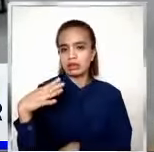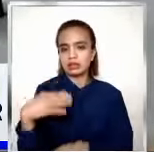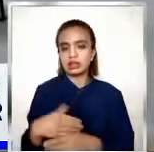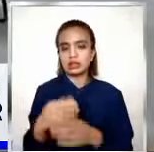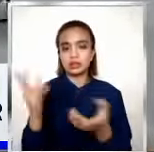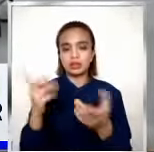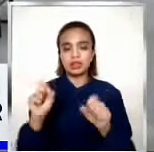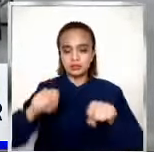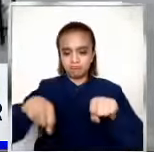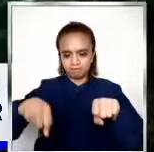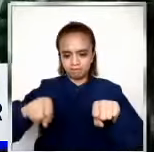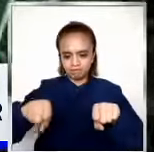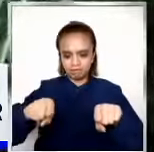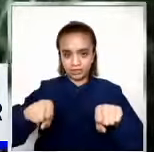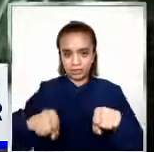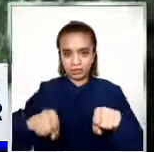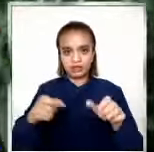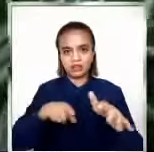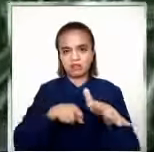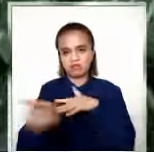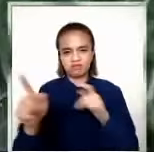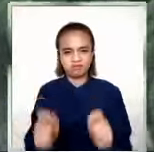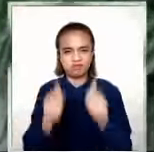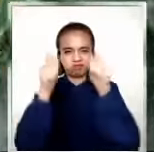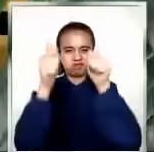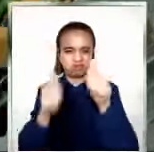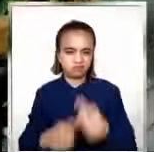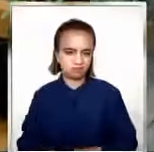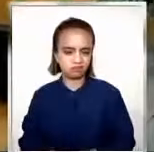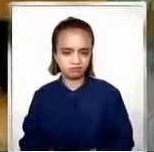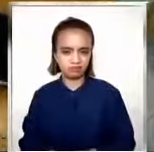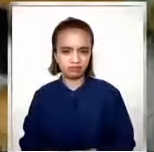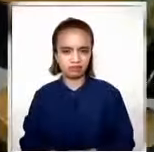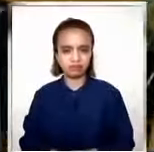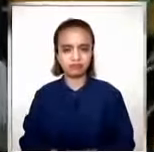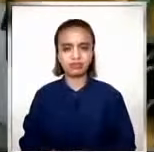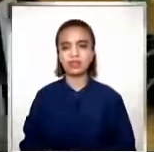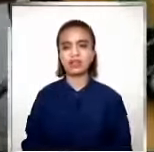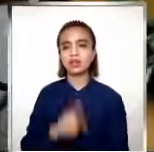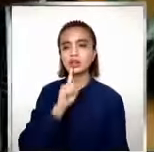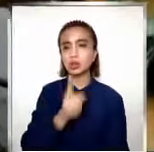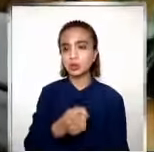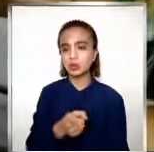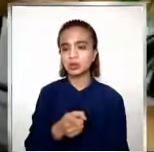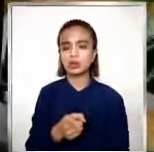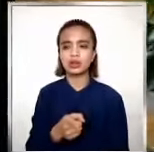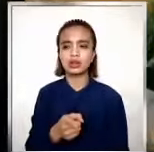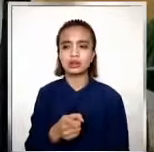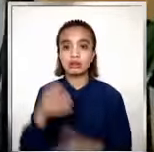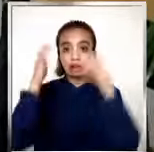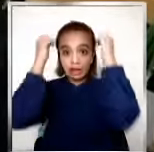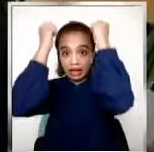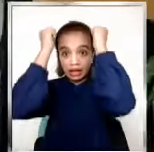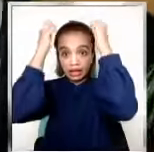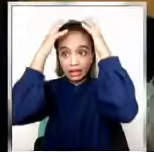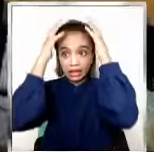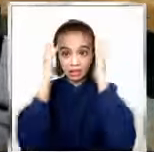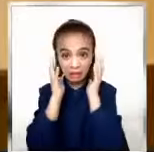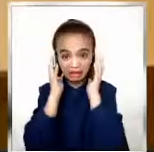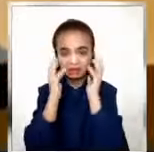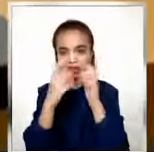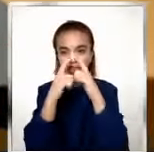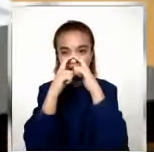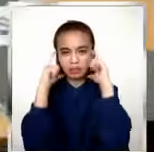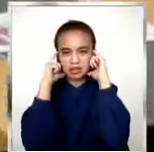kaya mabilis silang nakatakas. Yan yung disguise nila. Mm-hmm. Naka-helmet, naka-mask, kaya di sila makikilala